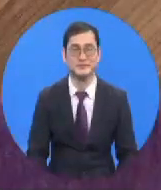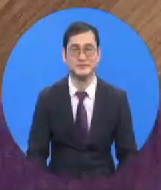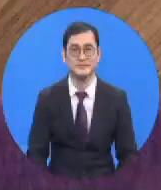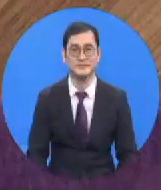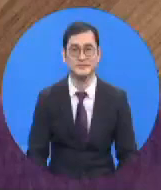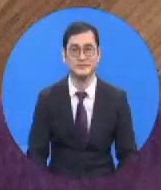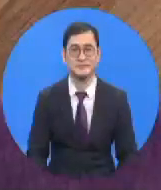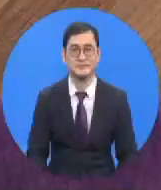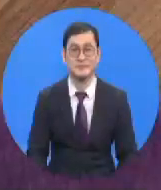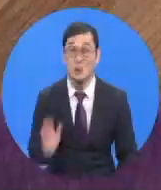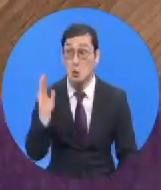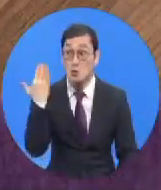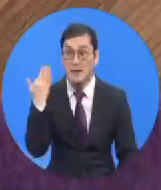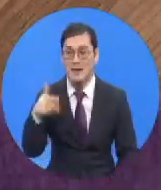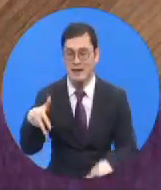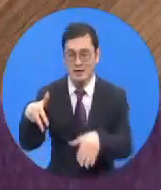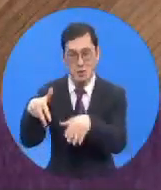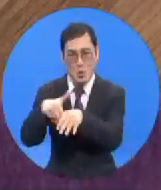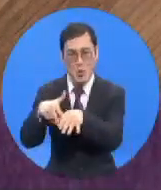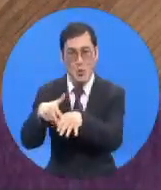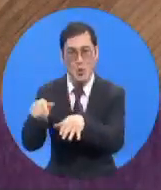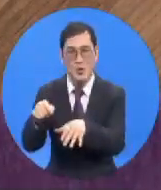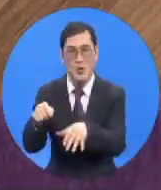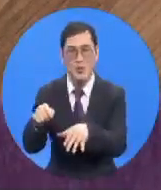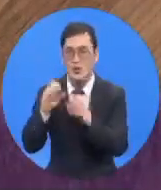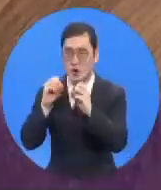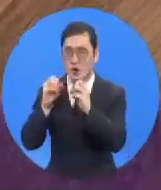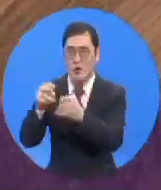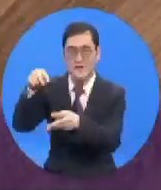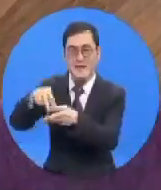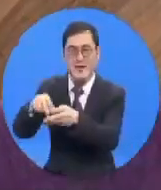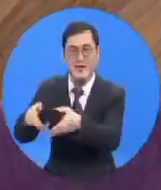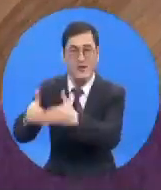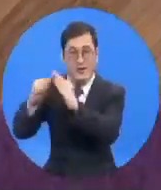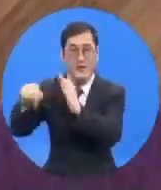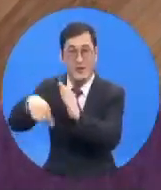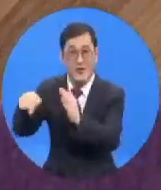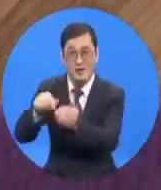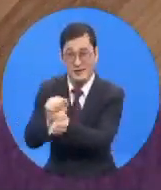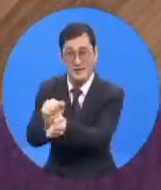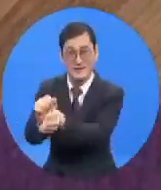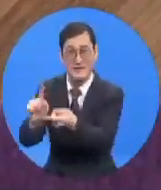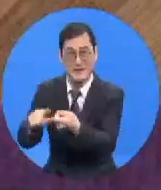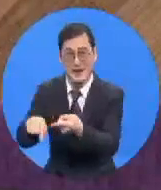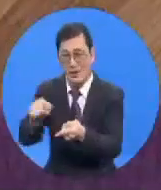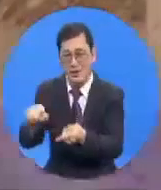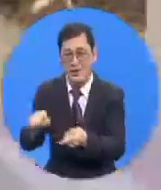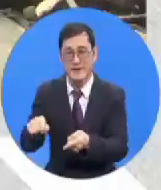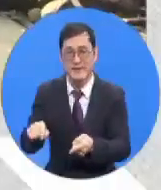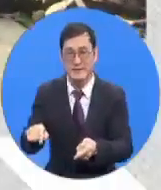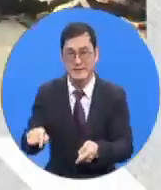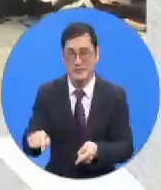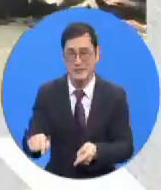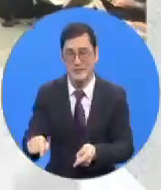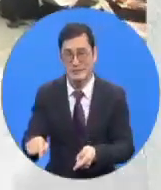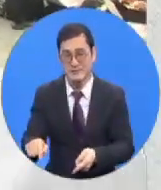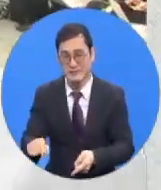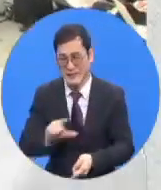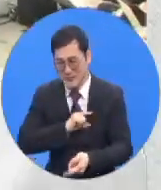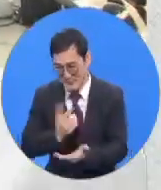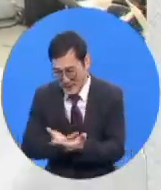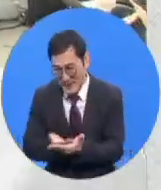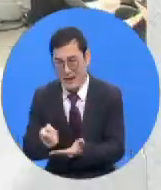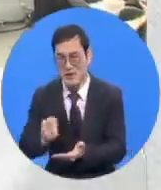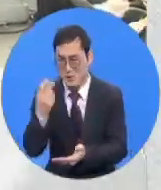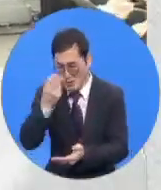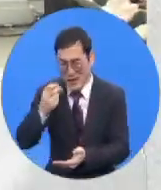않습니까? 그런 데에 대해서는 문제가 될 수 있는데 그런데 기본적으로 제가 법을 쭉 봤더니 감염병 예방법